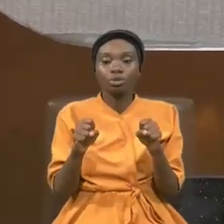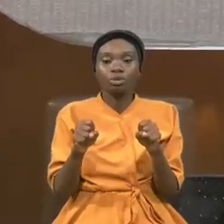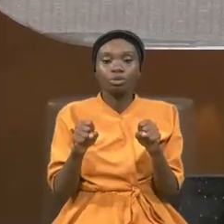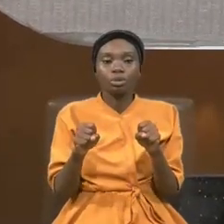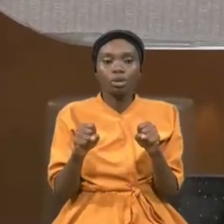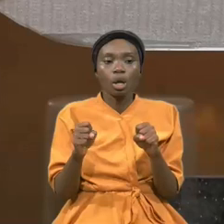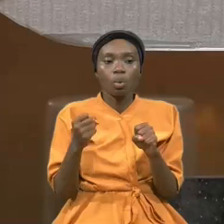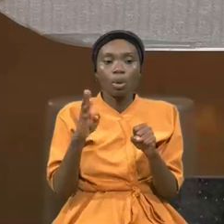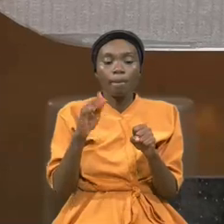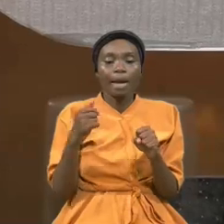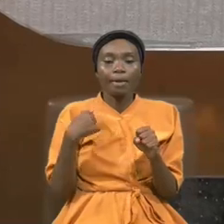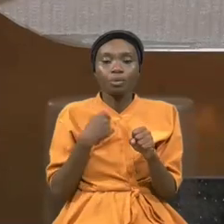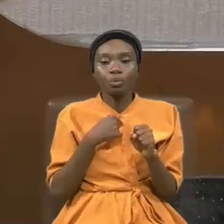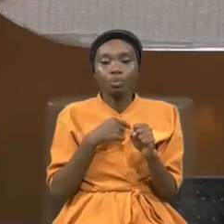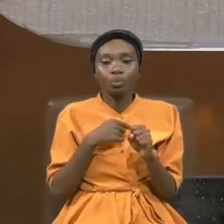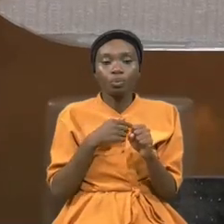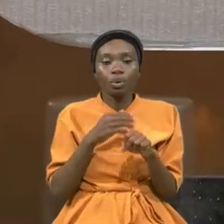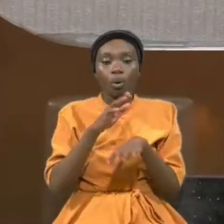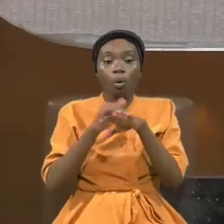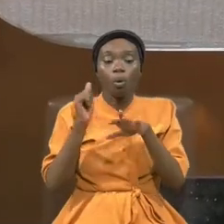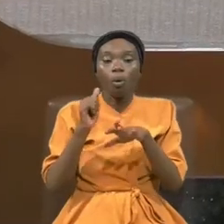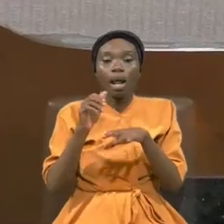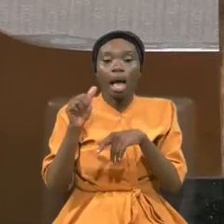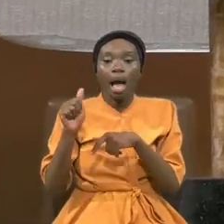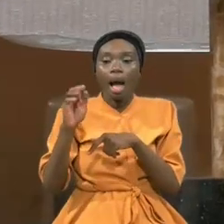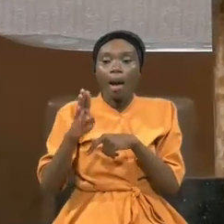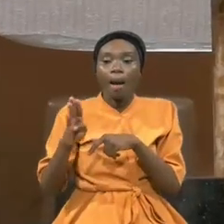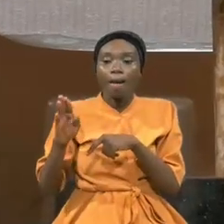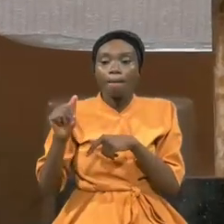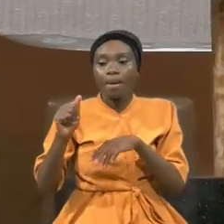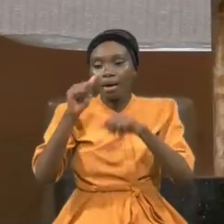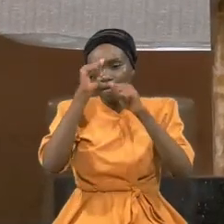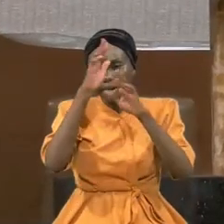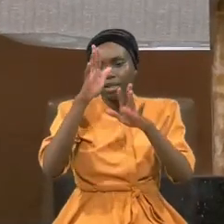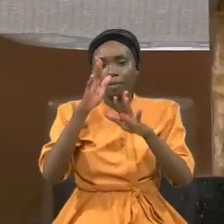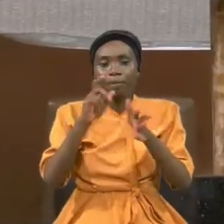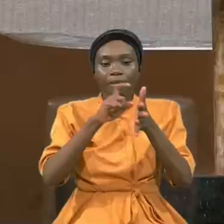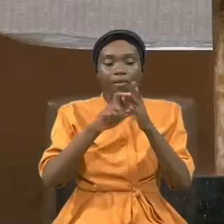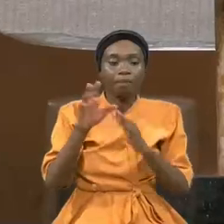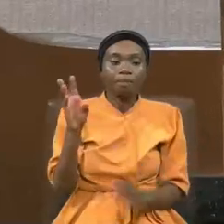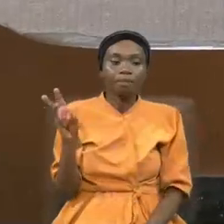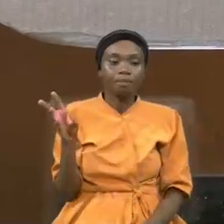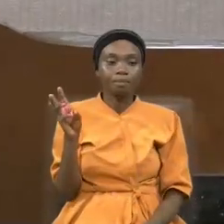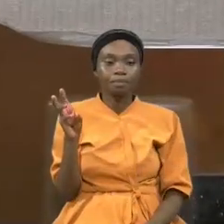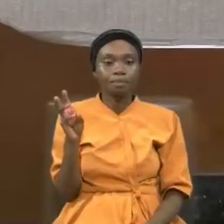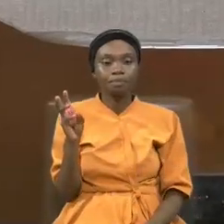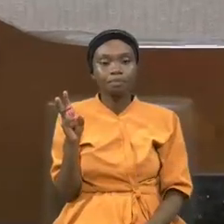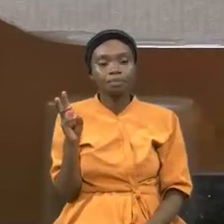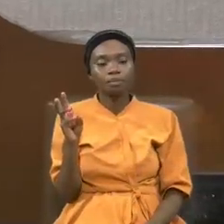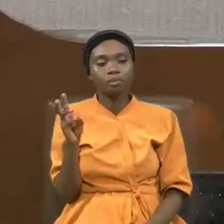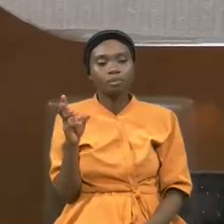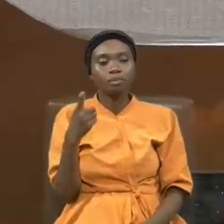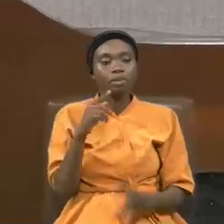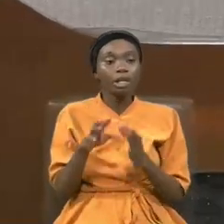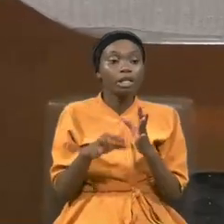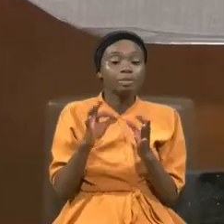d'adoption par lequel nous crions « Abba, Père ». 16. 16 dit «